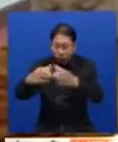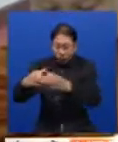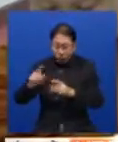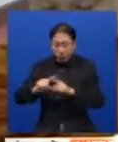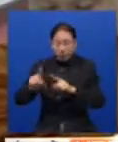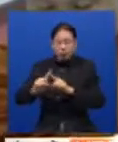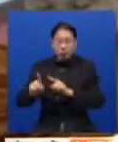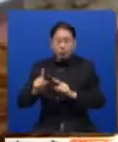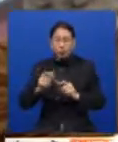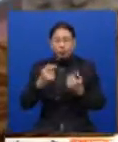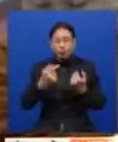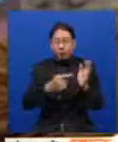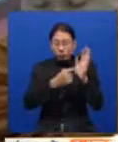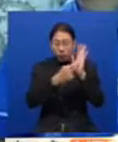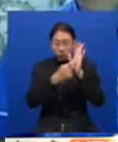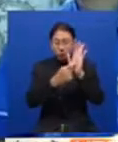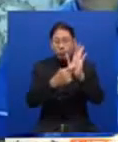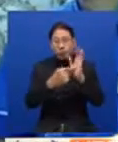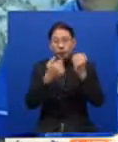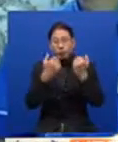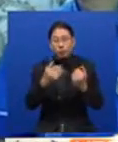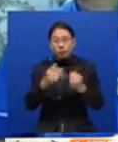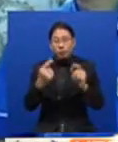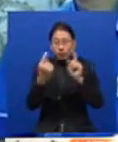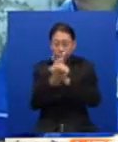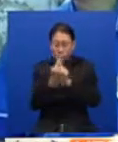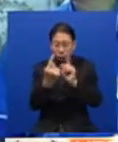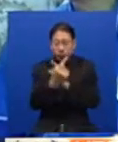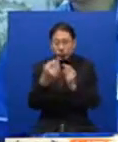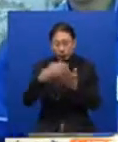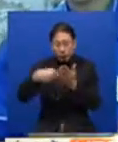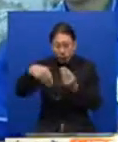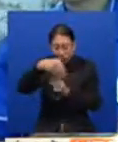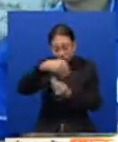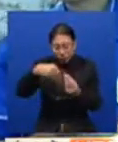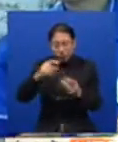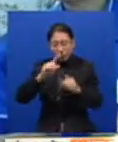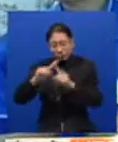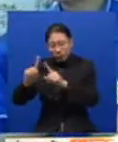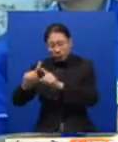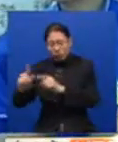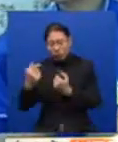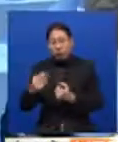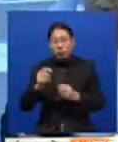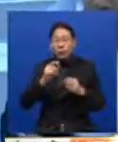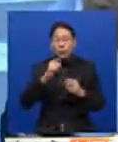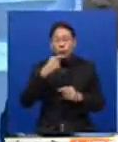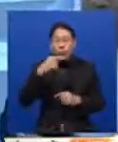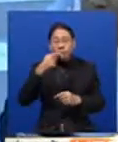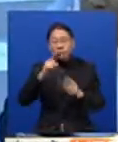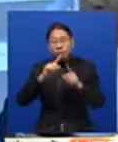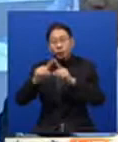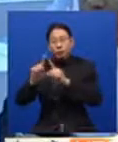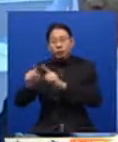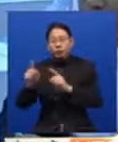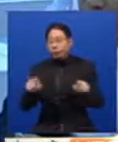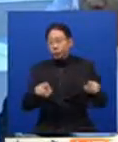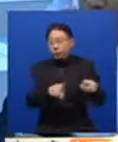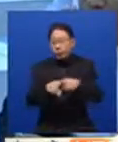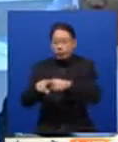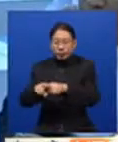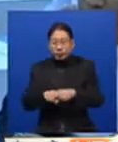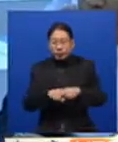ประเด็นอาทิประเด็นเศรษฐกิจการเมืองสังคมการบริหารราชการแผ่นดินซึ่งประเด็นการพูดคุยแต่ละกลุ่มอาจจะเหมือนกัน